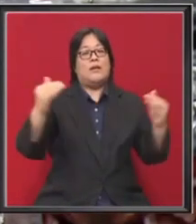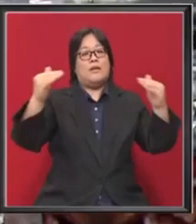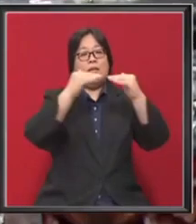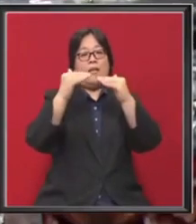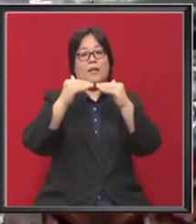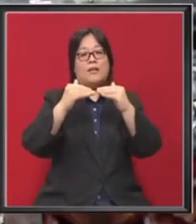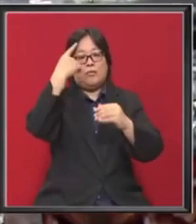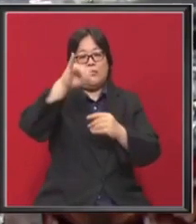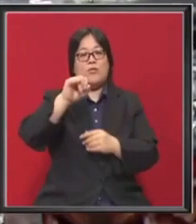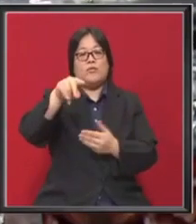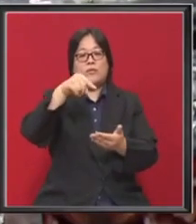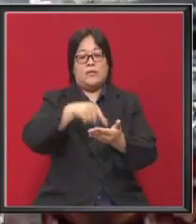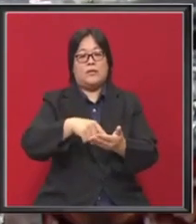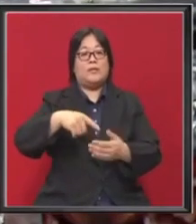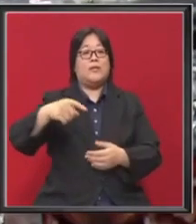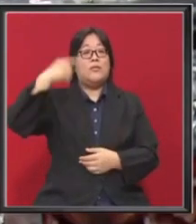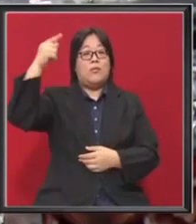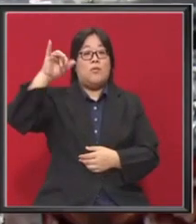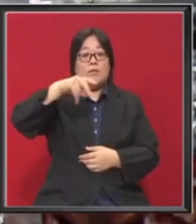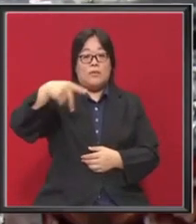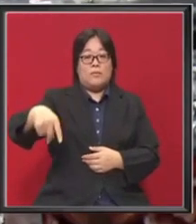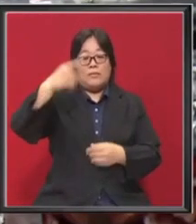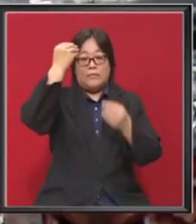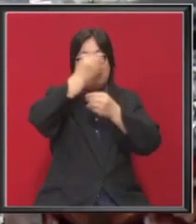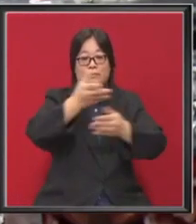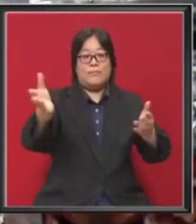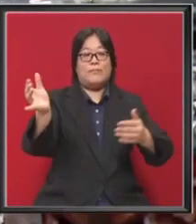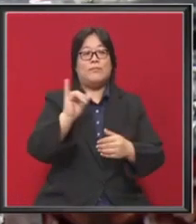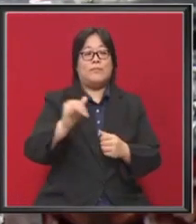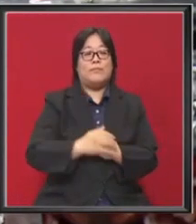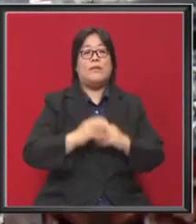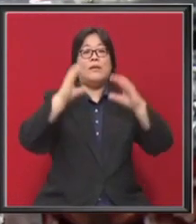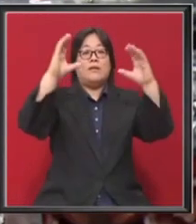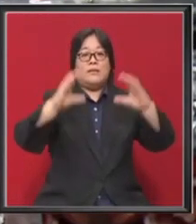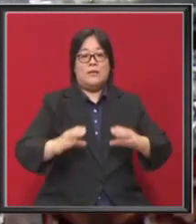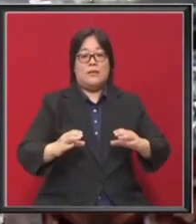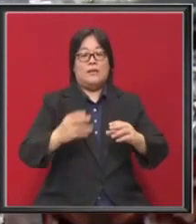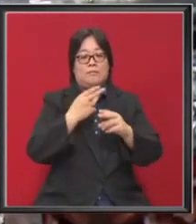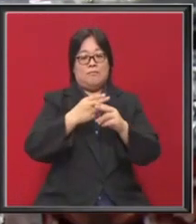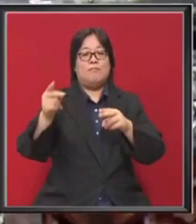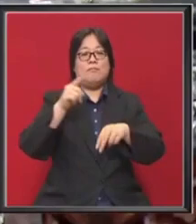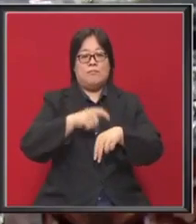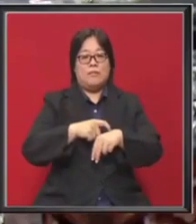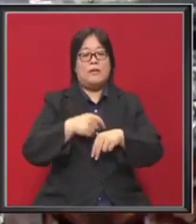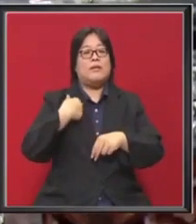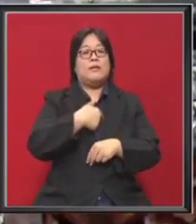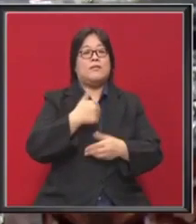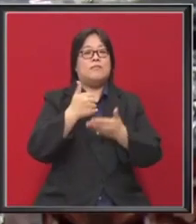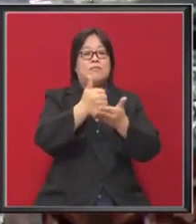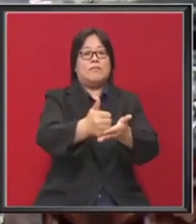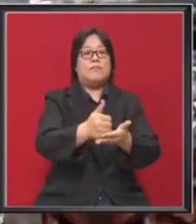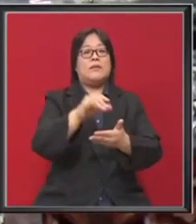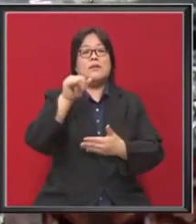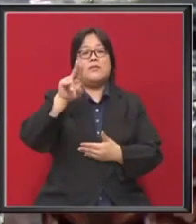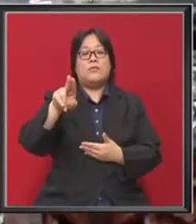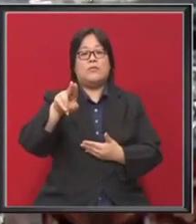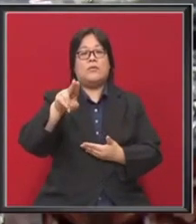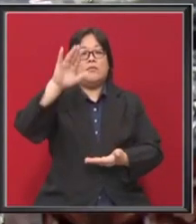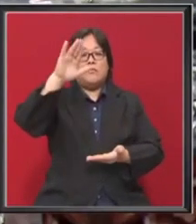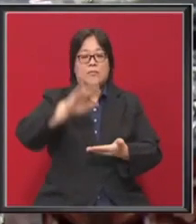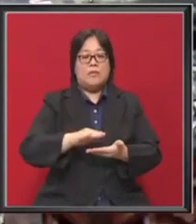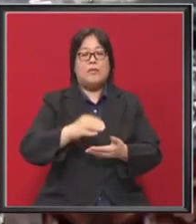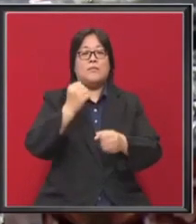keadilan dan wisudawan ini Candi betul untuk maluma juga sebagai langkahnya saja confente kerajaan membantu menyelesaikan isu berkaitan